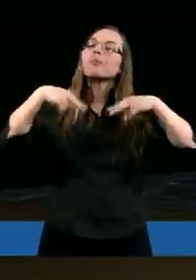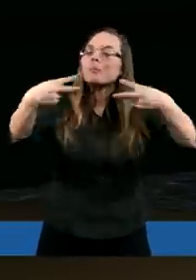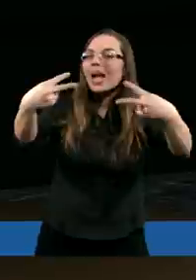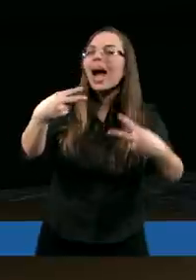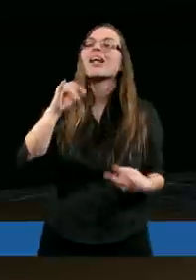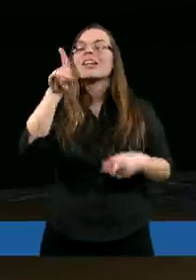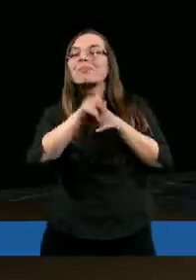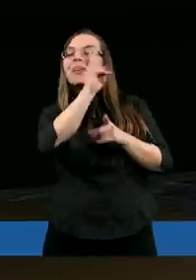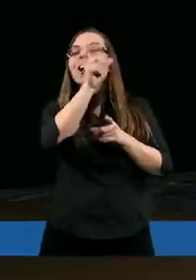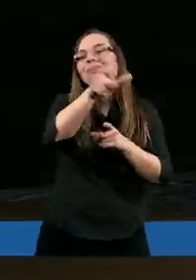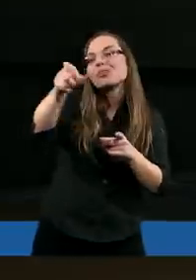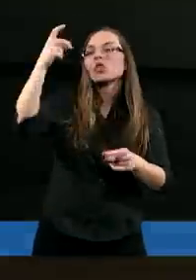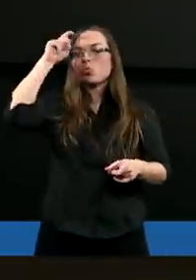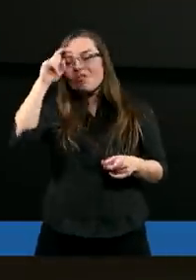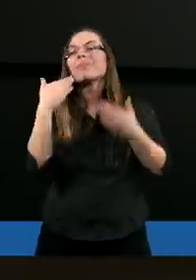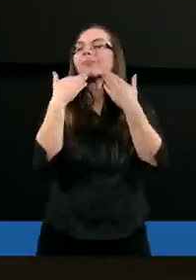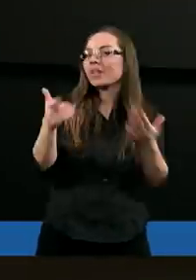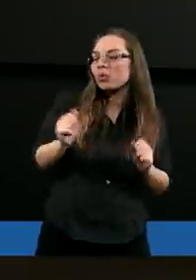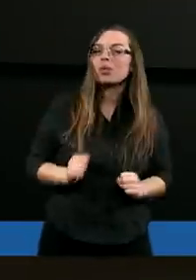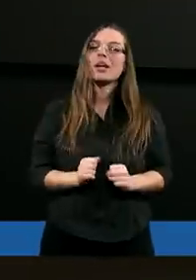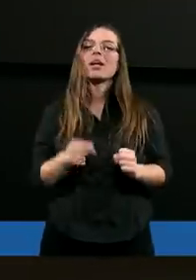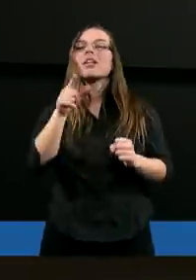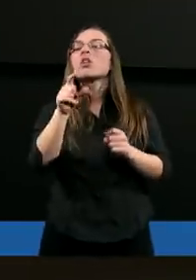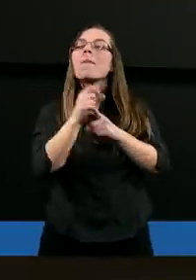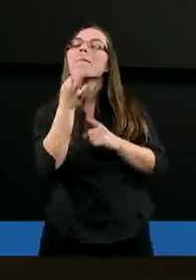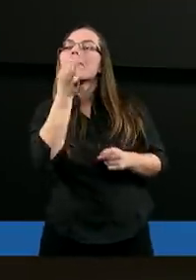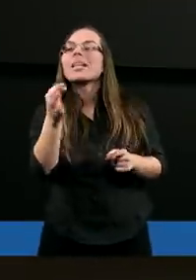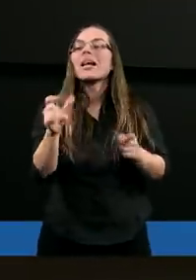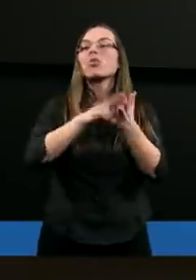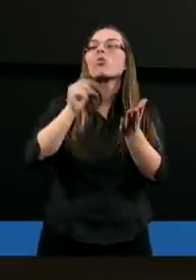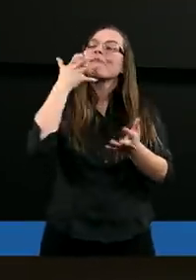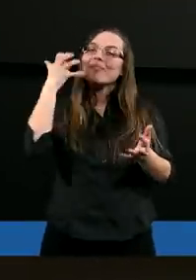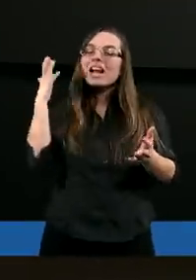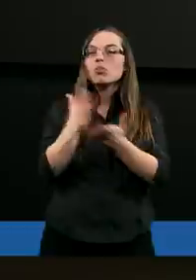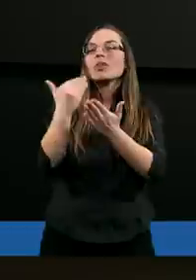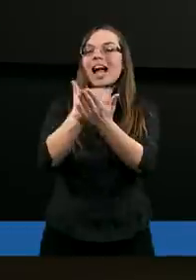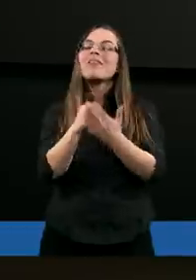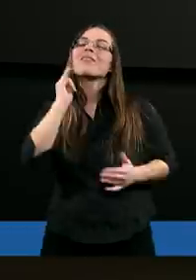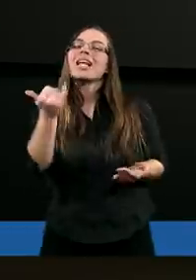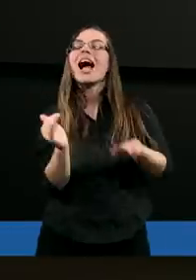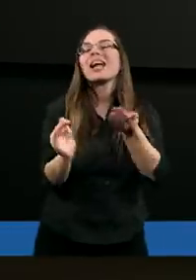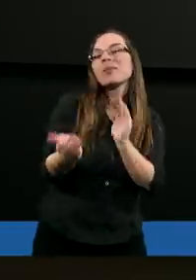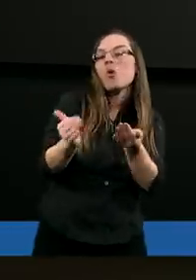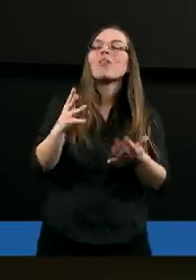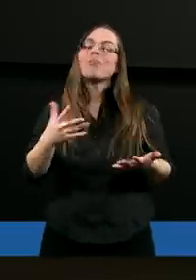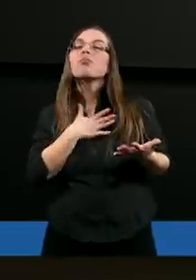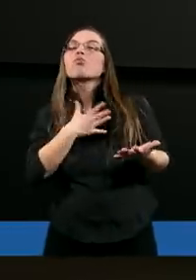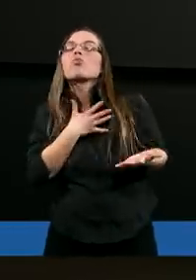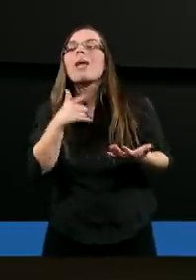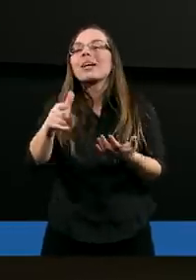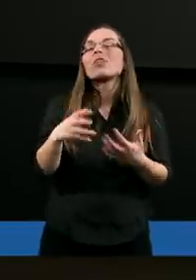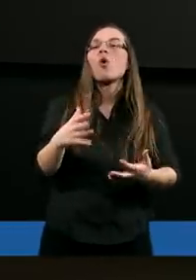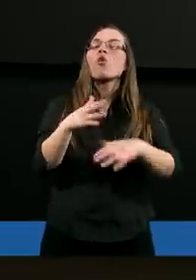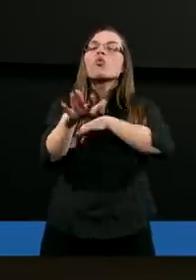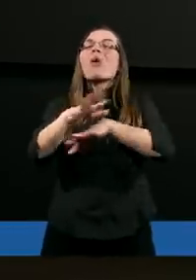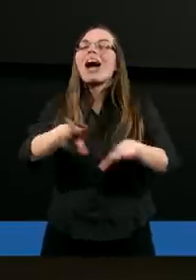każdemu człowiekowi. Dobrze, dziękuję. Natomiast ja przejdę raz do tego pytania, które wcześniej zadawałem. W jaki sposób doświadczamy tego Ducha Świętego jako